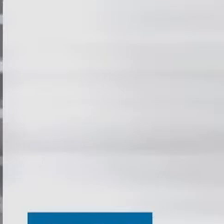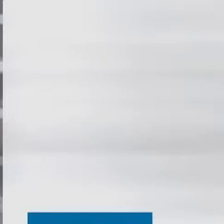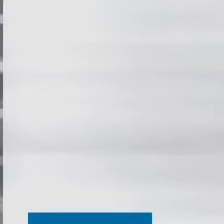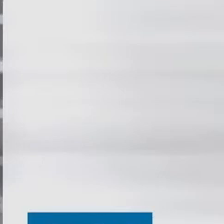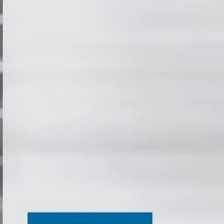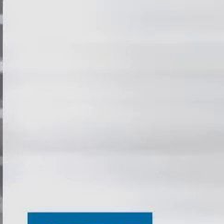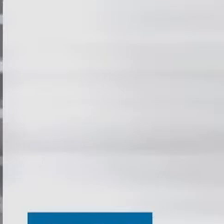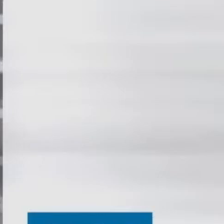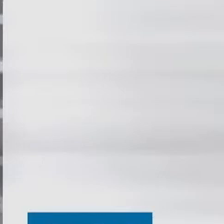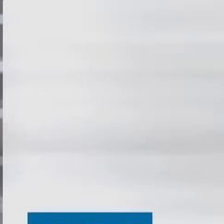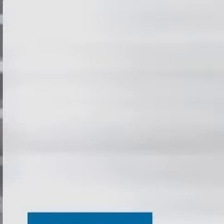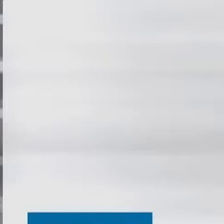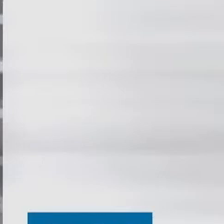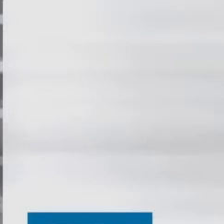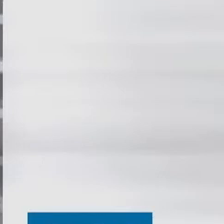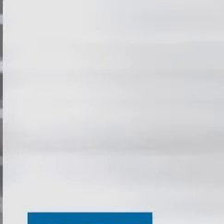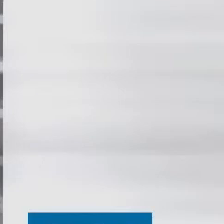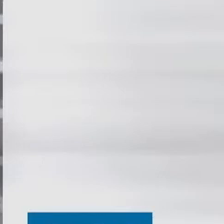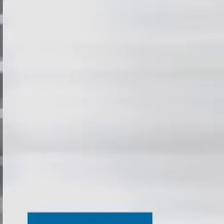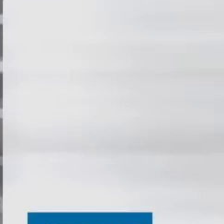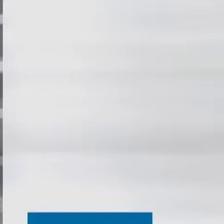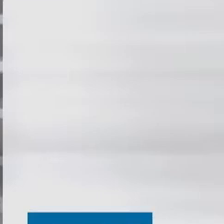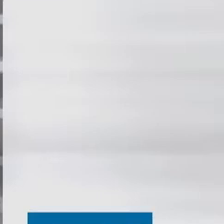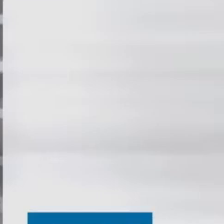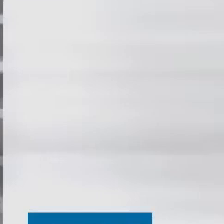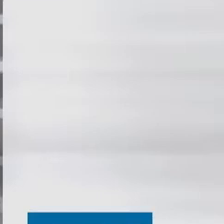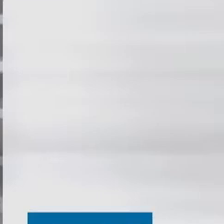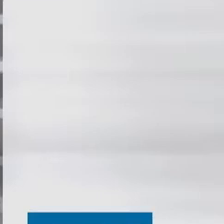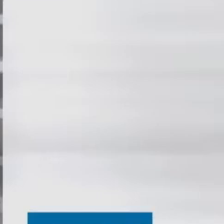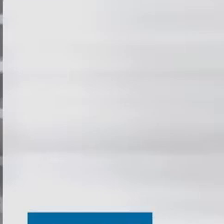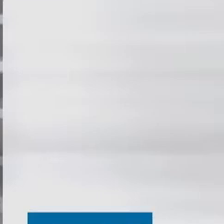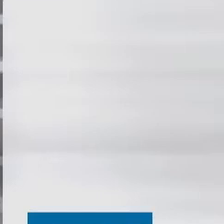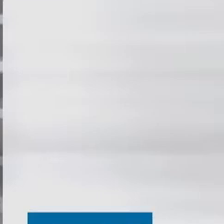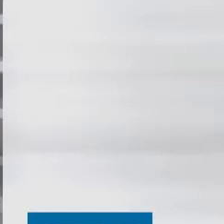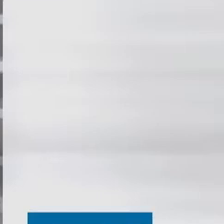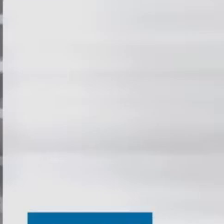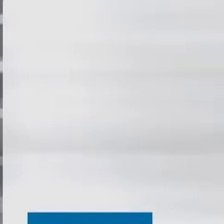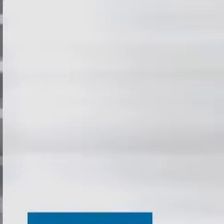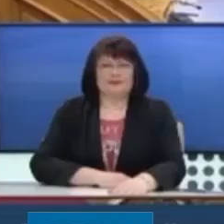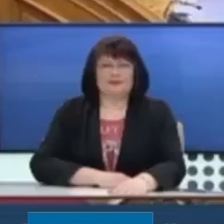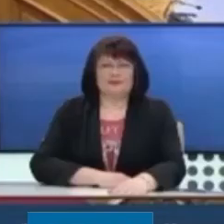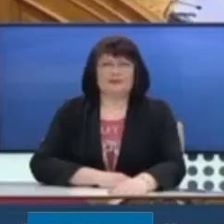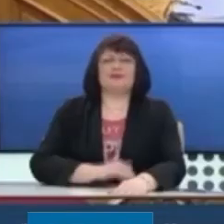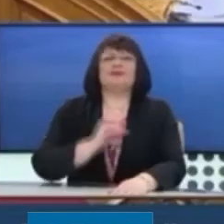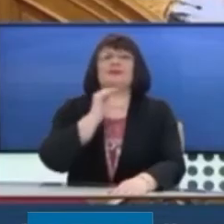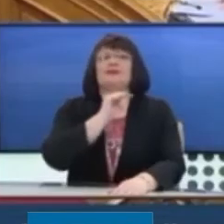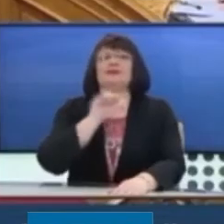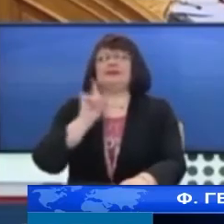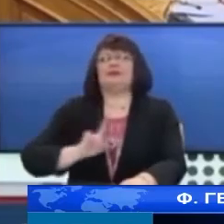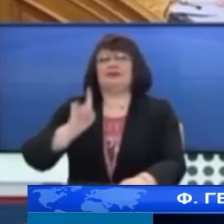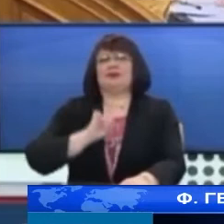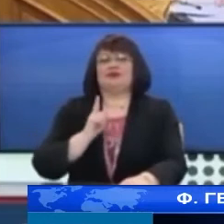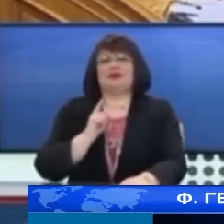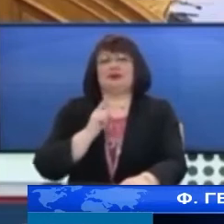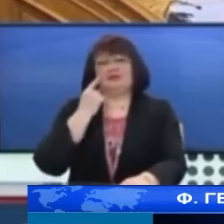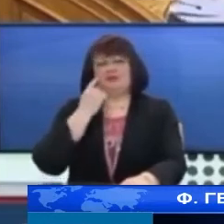να προκύψει ένα εθνικό σχέδιο αντιμετώπισης της πανδημίας, ενώ κατέθεσε συνολικό πακέτο προτάσεων. Κύριε Μητσοτάκη, θέλω να παρατηρήσω